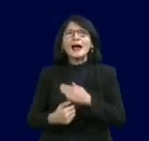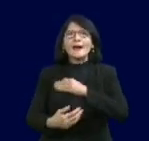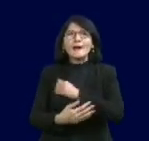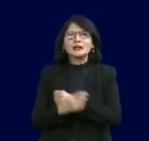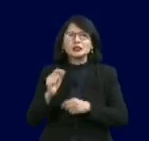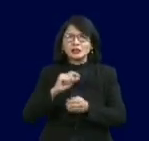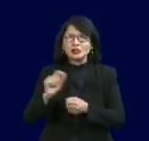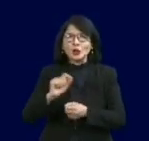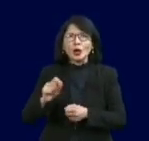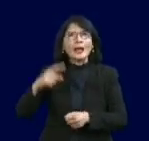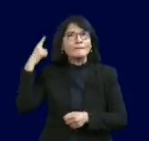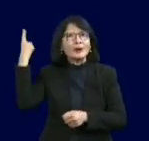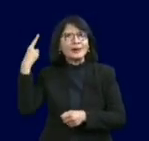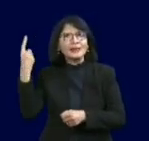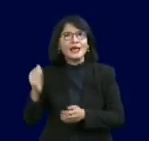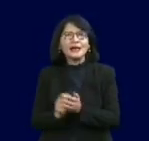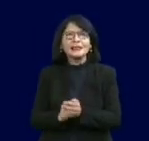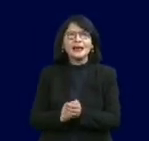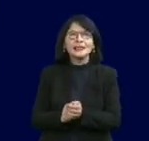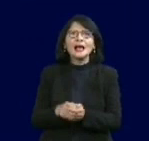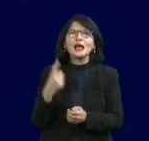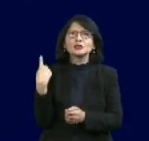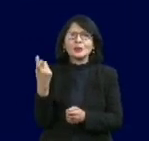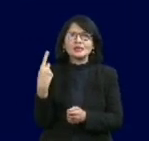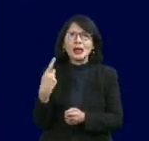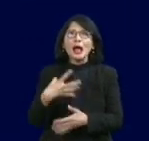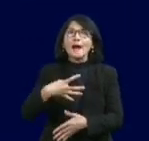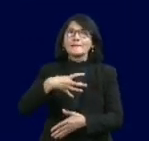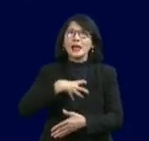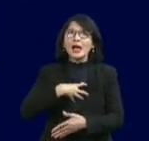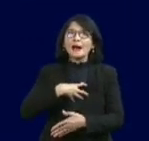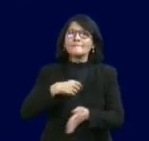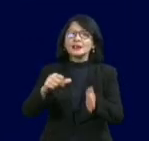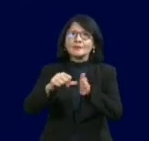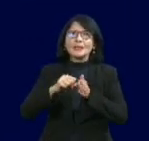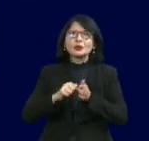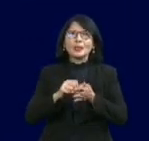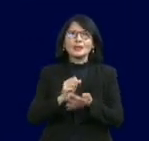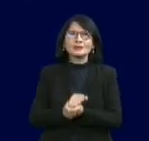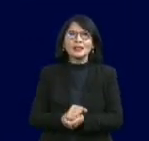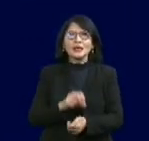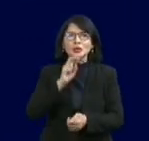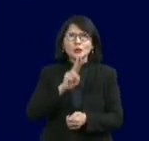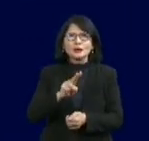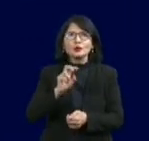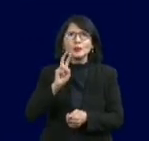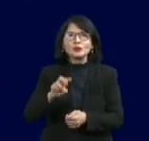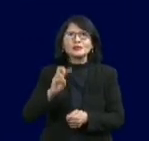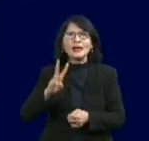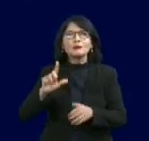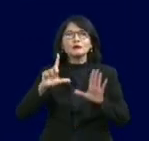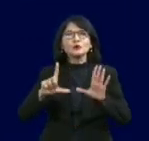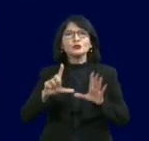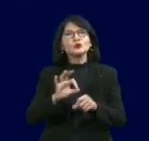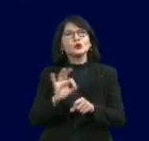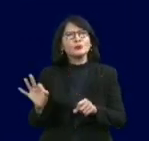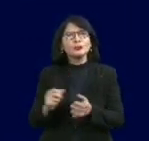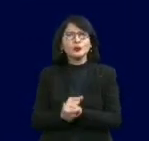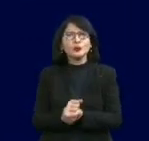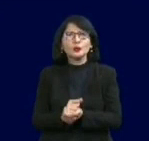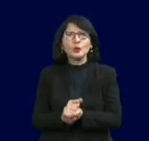pun berhak mendapatkan bantuan dari pemerintah. Dan 2.237 ribu sekitar